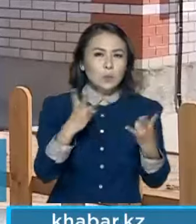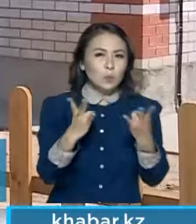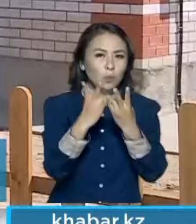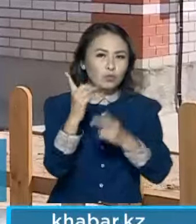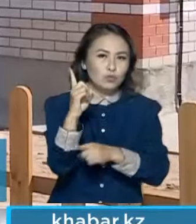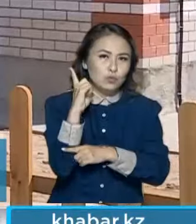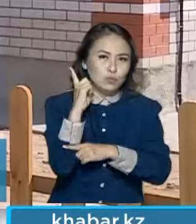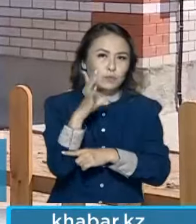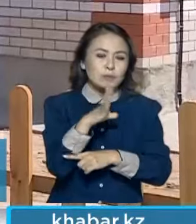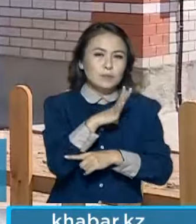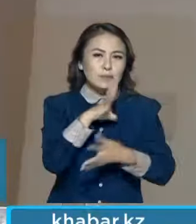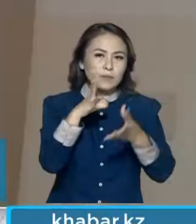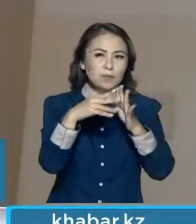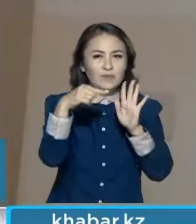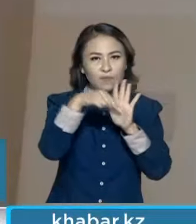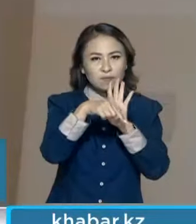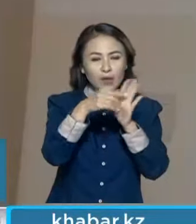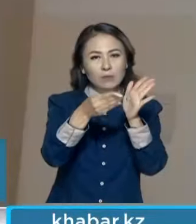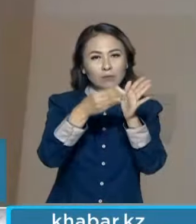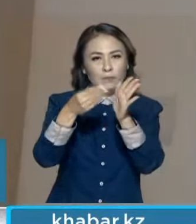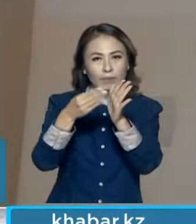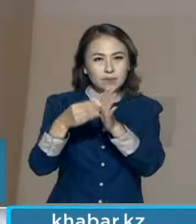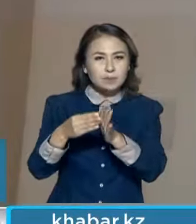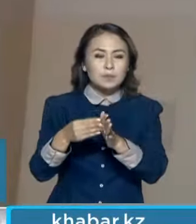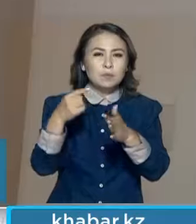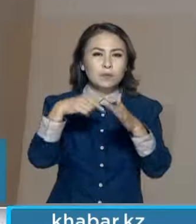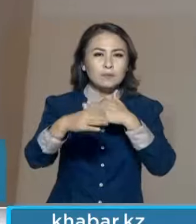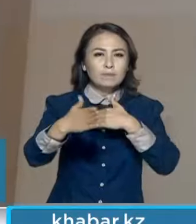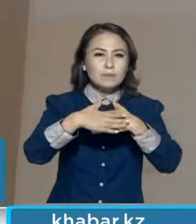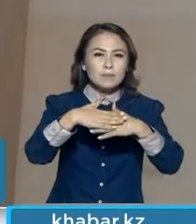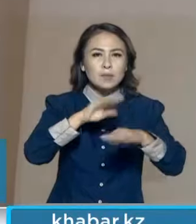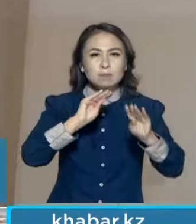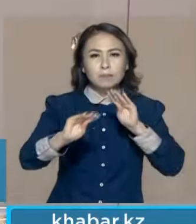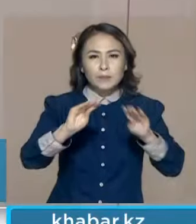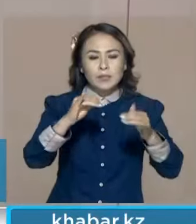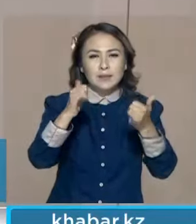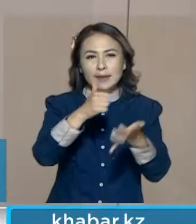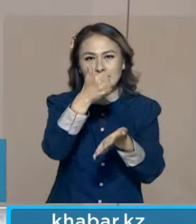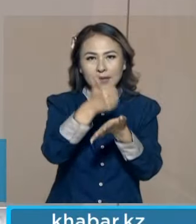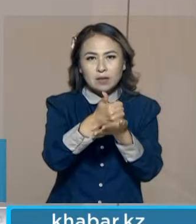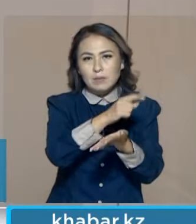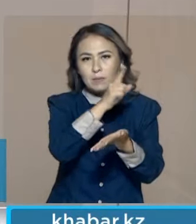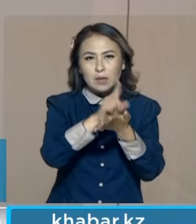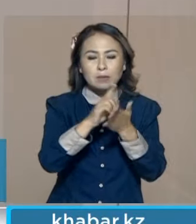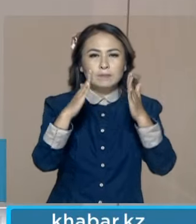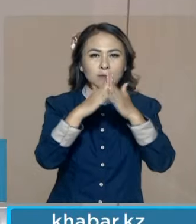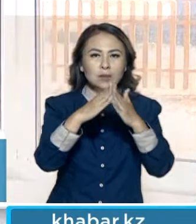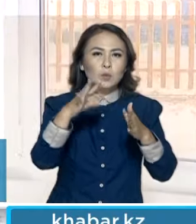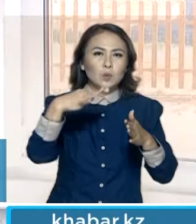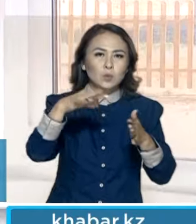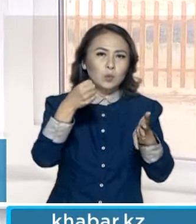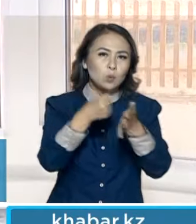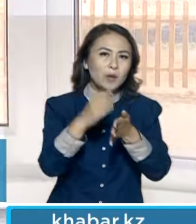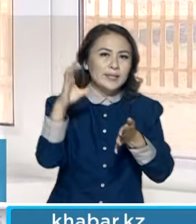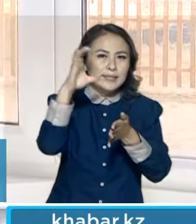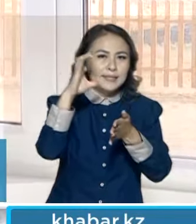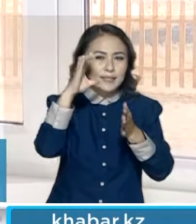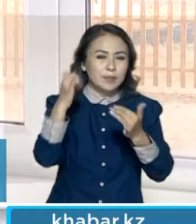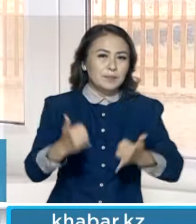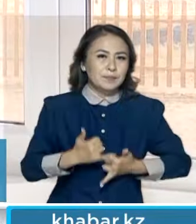жүр. Дені ішкі қабырғаларын сырлап, бөлмелеріне есік орнатып жатыр. Басты міндет жаңа баспаналардың кілтін 42-ке дейін